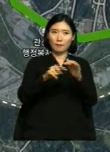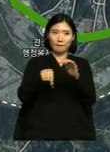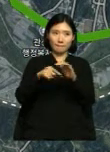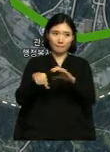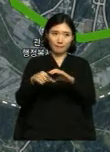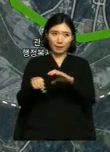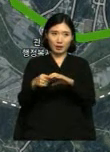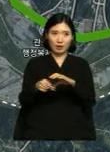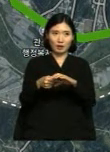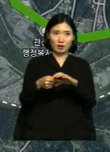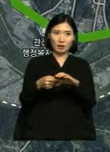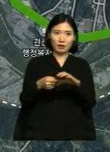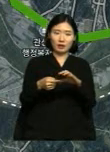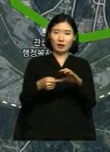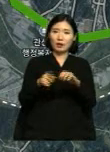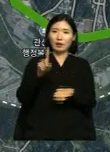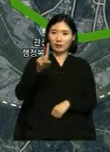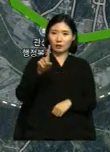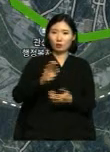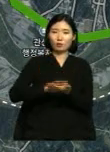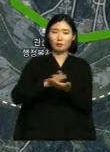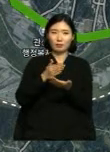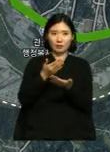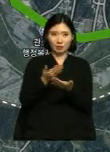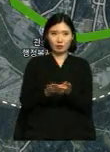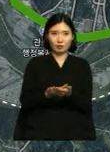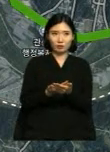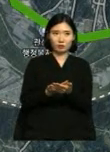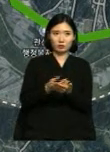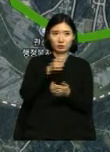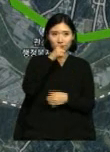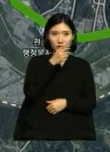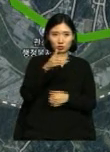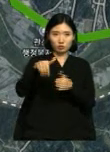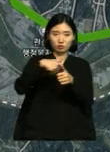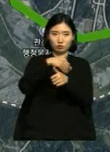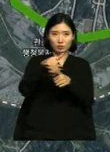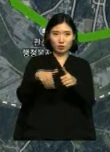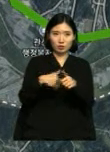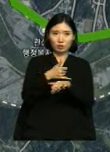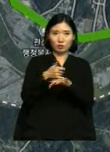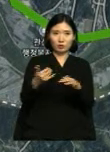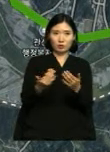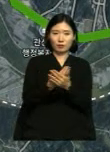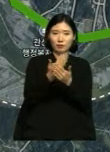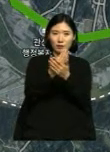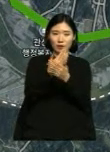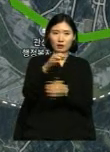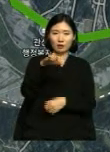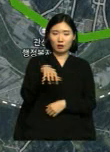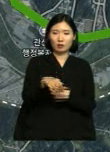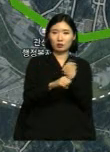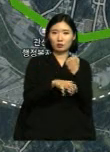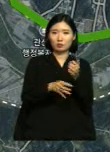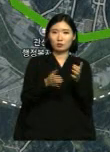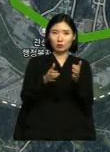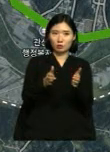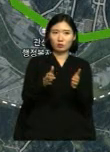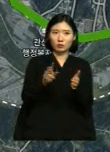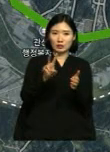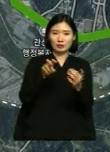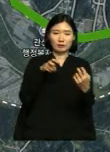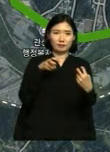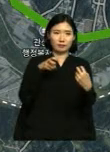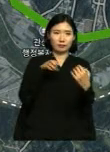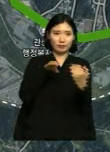길이의 장대 터널 한 개로 변경하고 장진천 주변 농업진흥구역 통과 구간은 기존 도로를 왕복